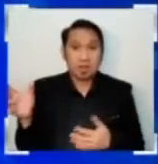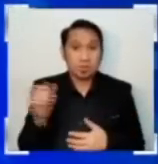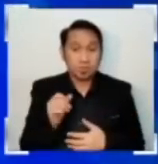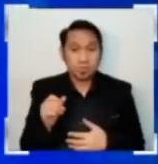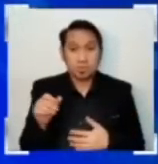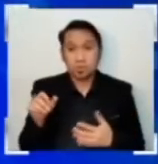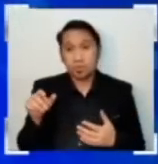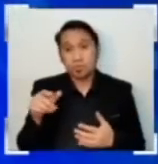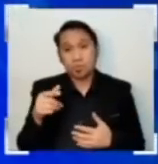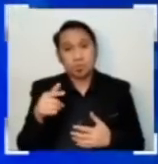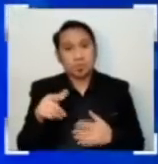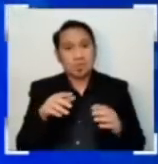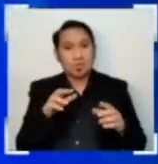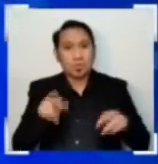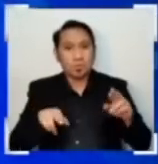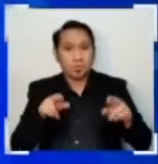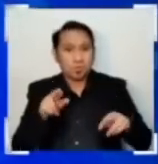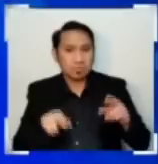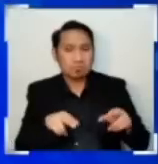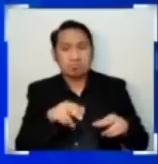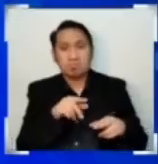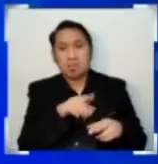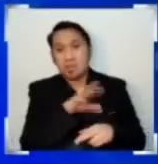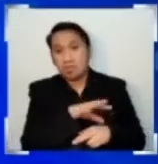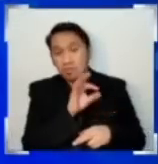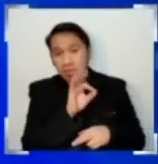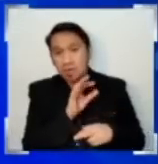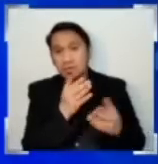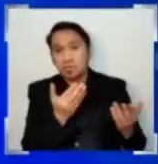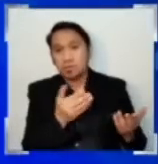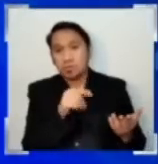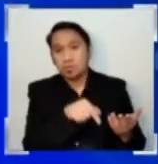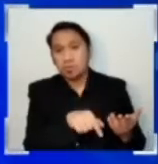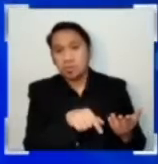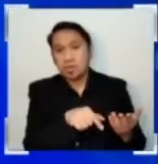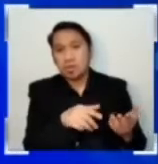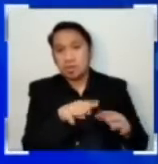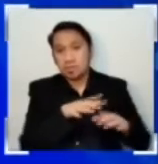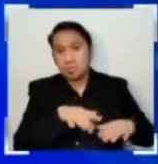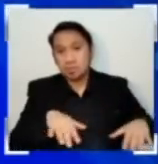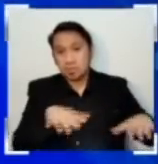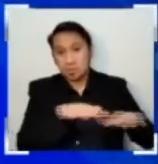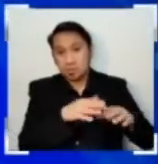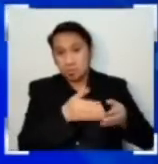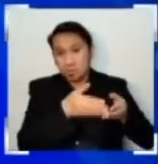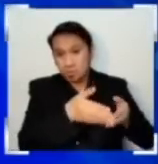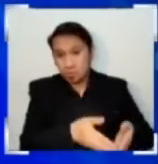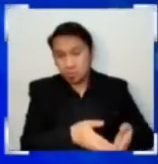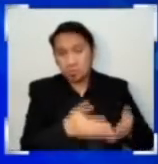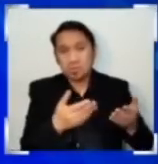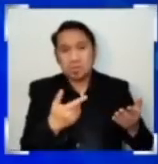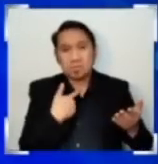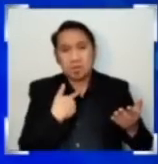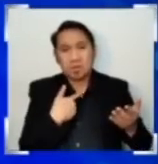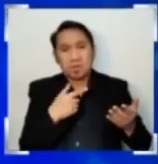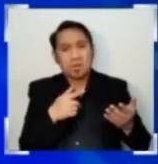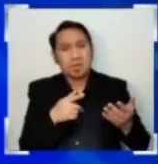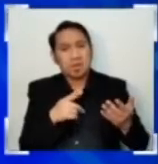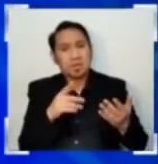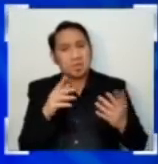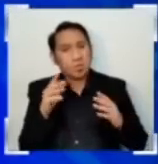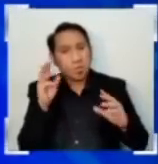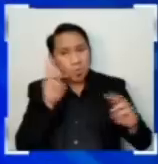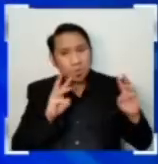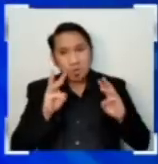MT Princess Empress sa dagat ng Oriental Mindoro. Pinangangambahan ngayon na isang grupo ang posibleng epekto ng tumagas na langis sa food